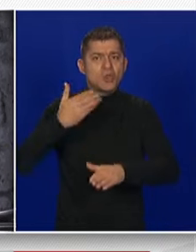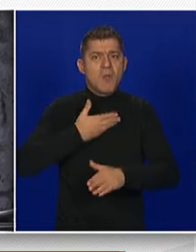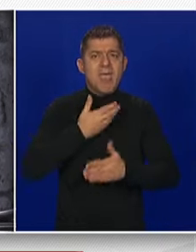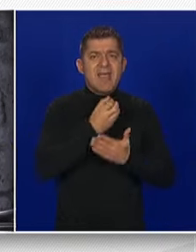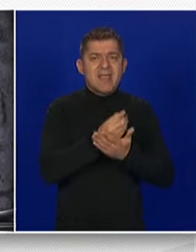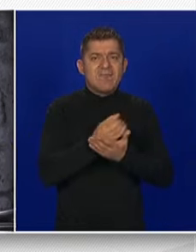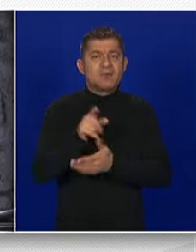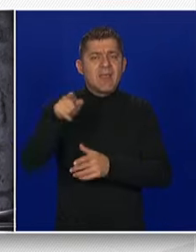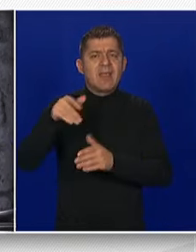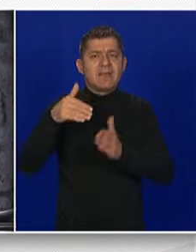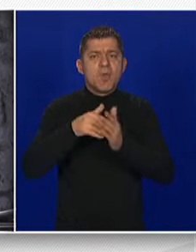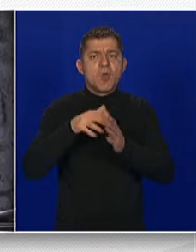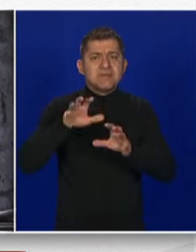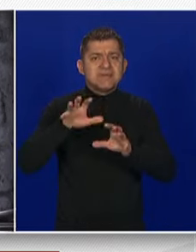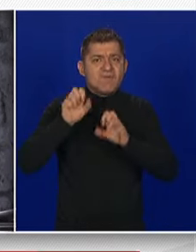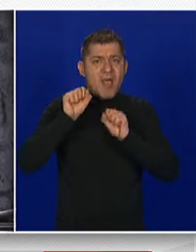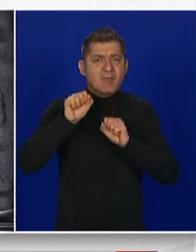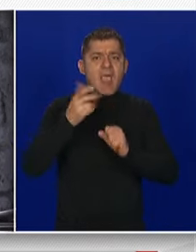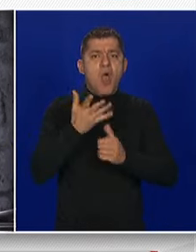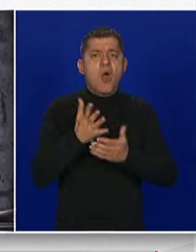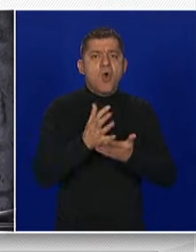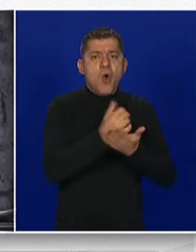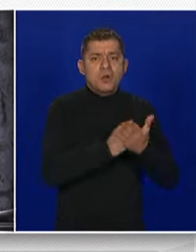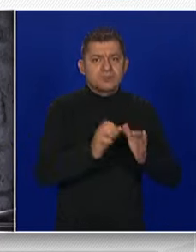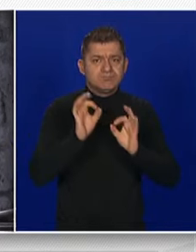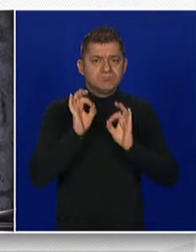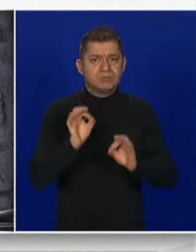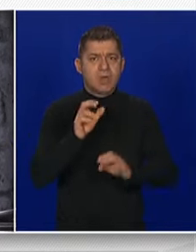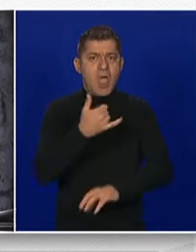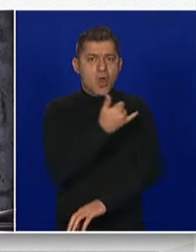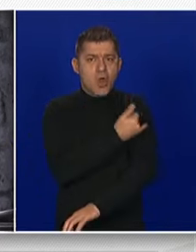shvate korisnost cijepljenja.